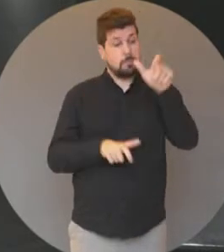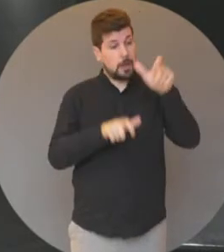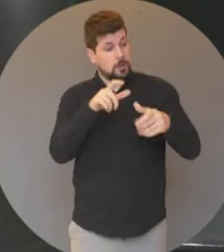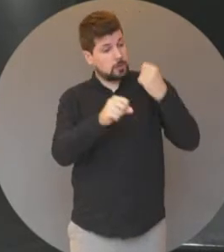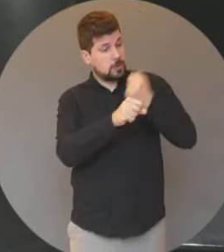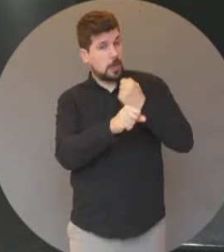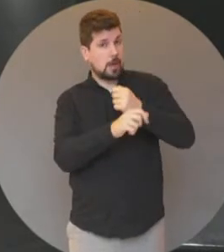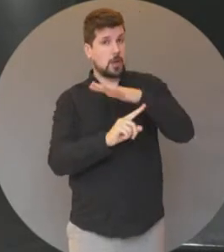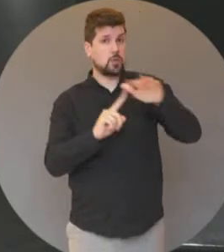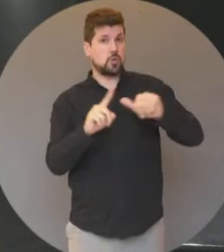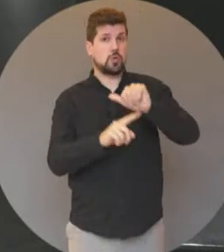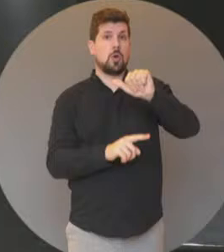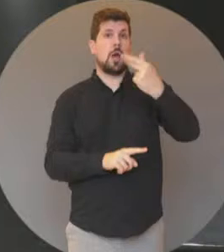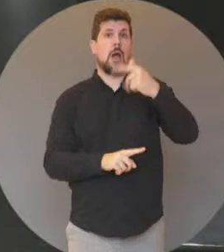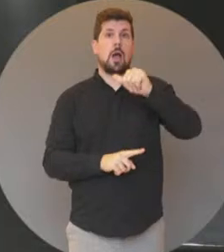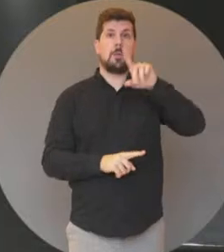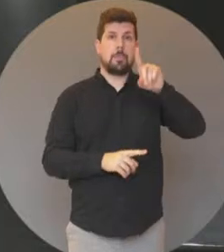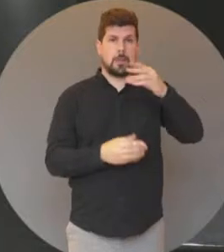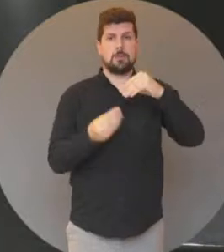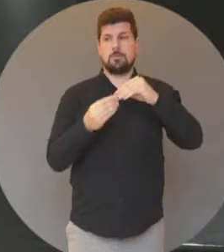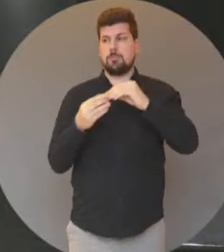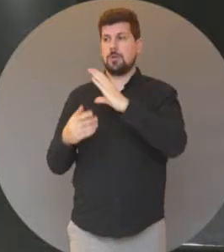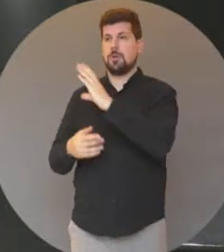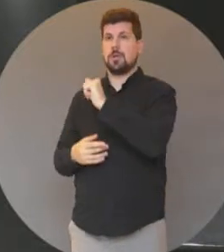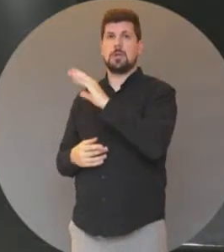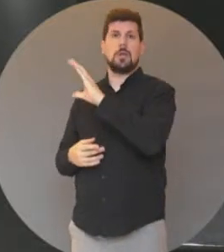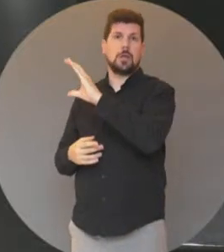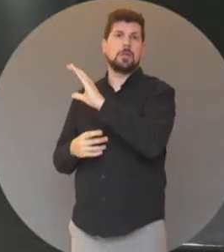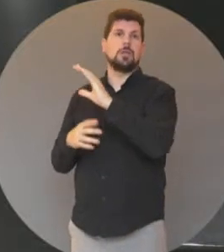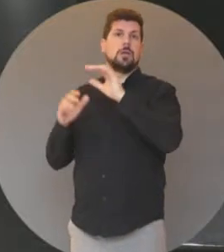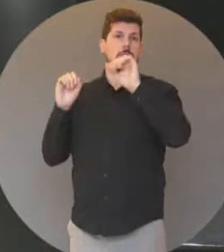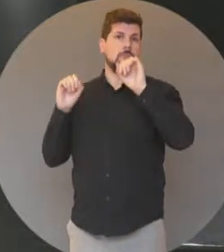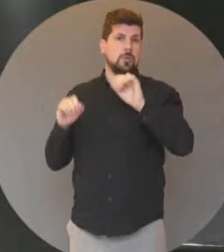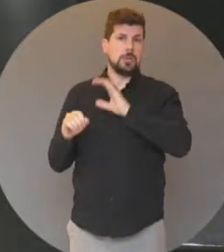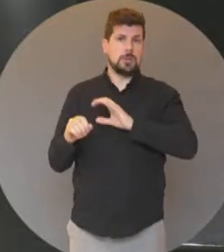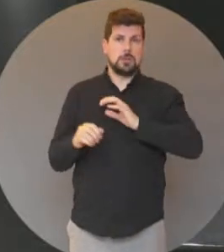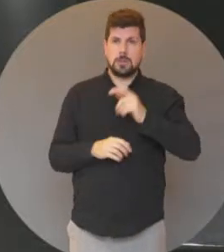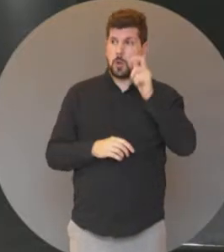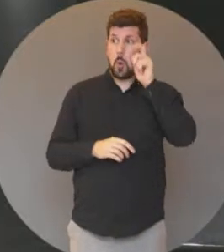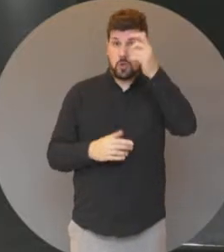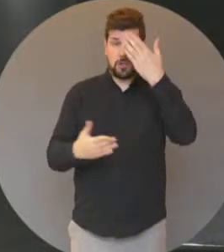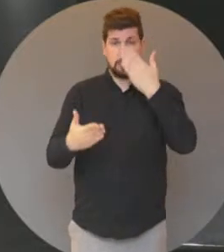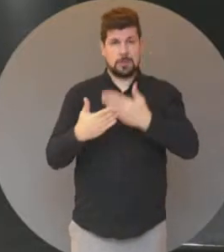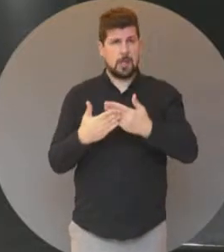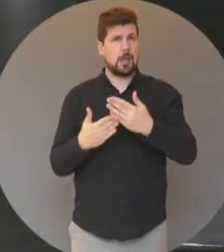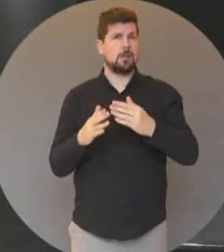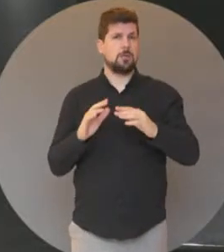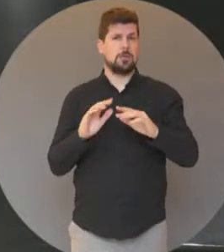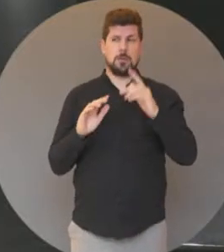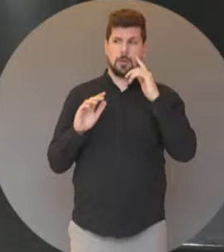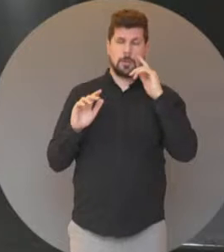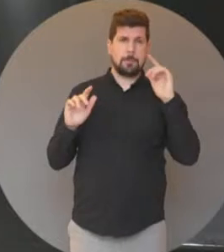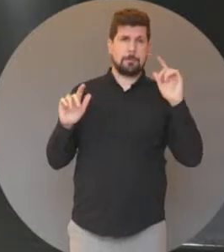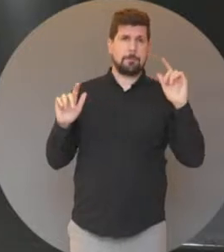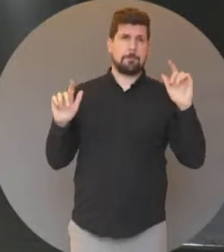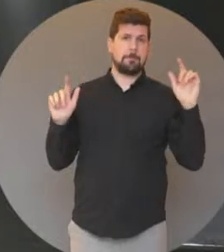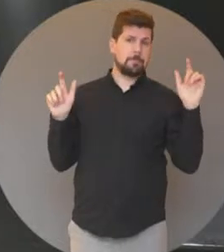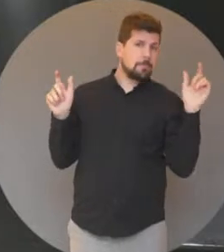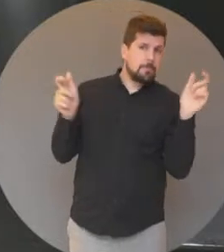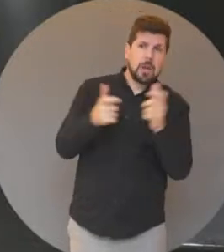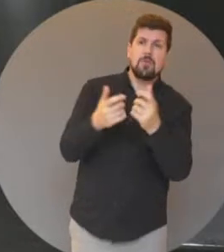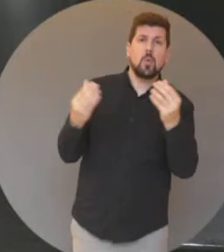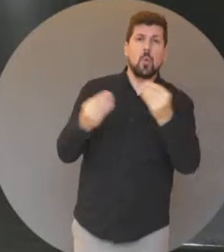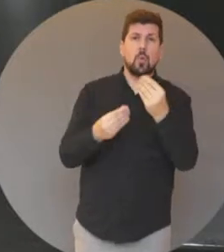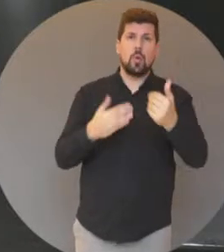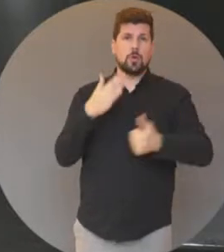APA des clics puissent aller jusqu'à cette logique de pouvoir identifier les les pertes d'autonomie et